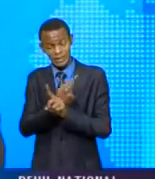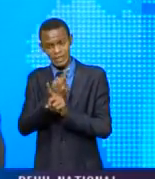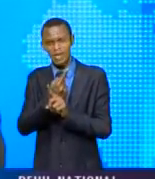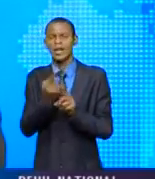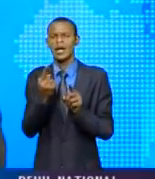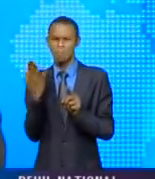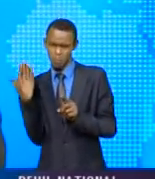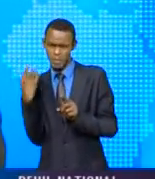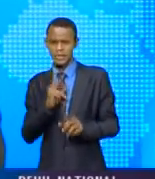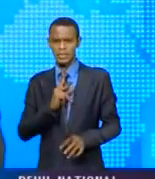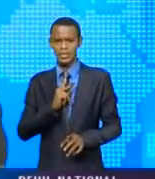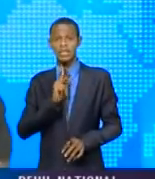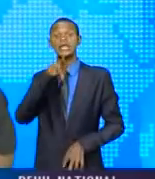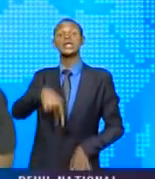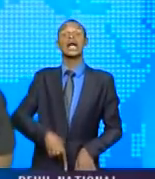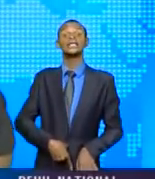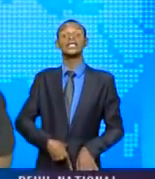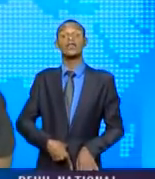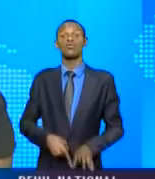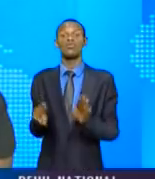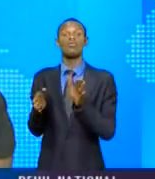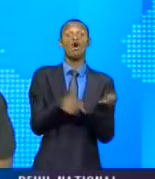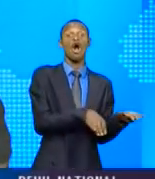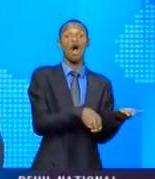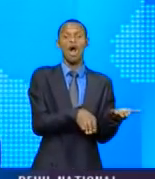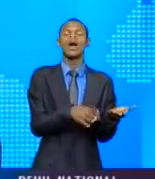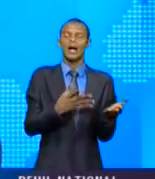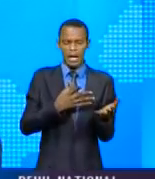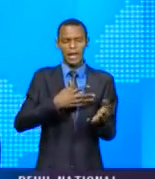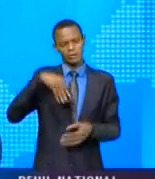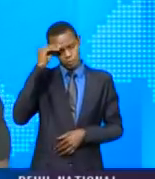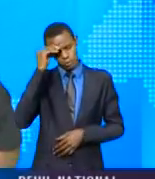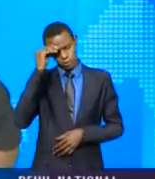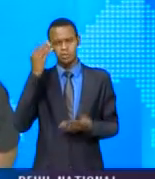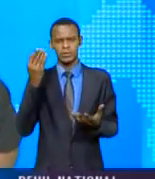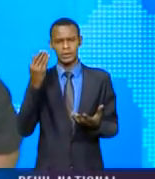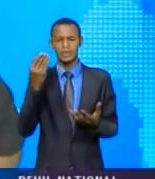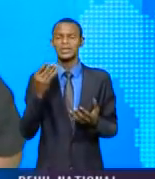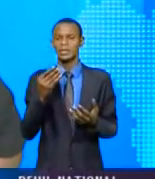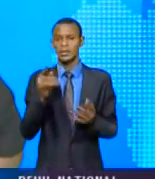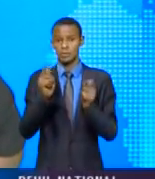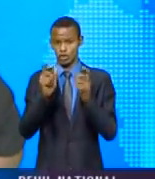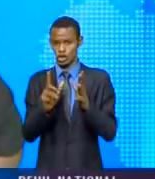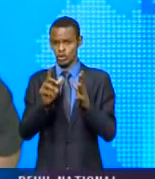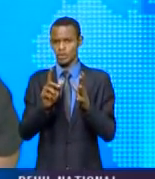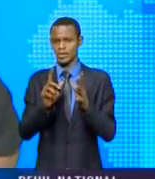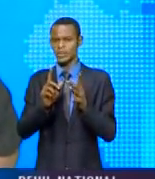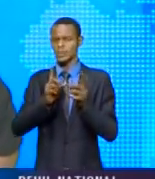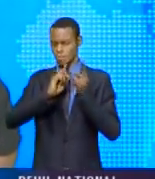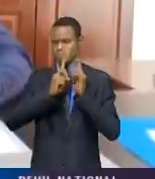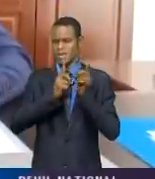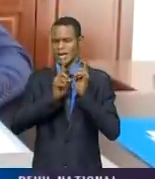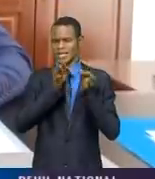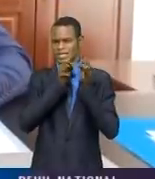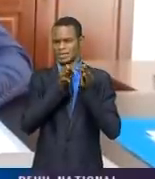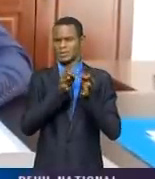déjà freddy kita vice-ministre du plan parle de ce grand homme d'état il est au micro dé cédric kenny nam bô